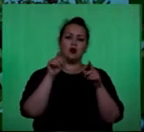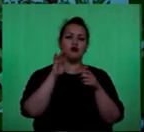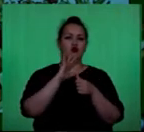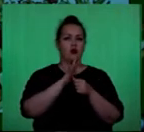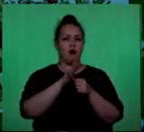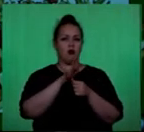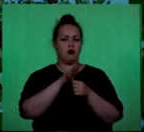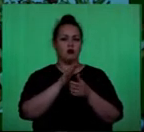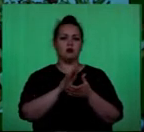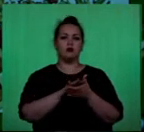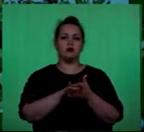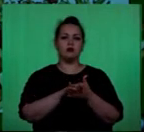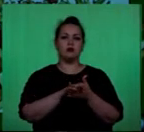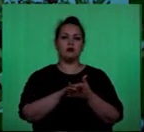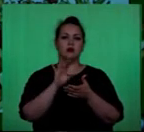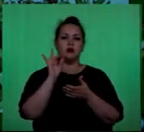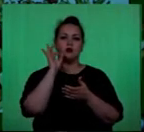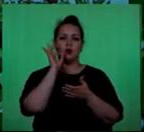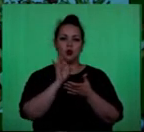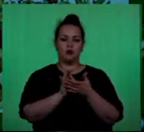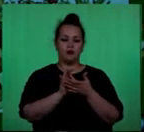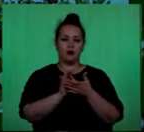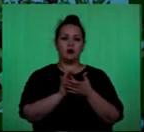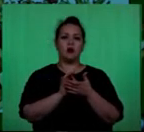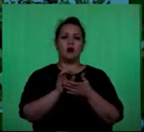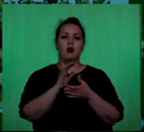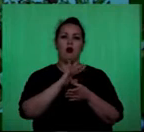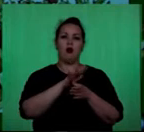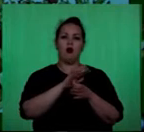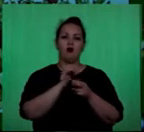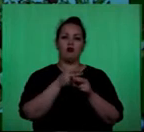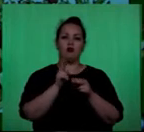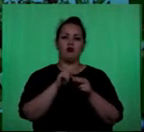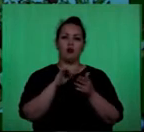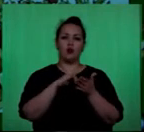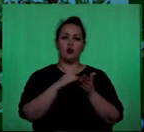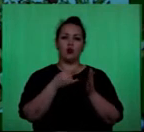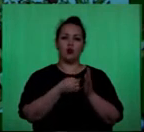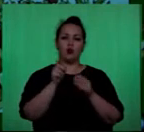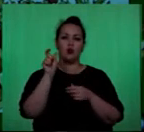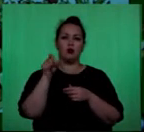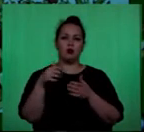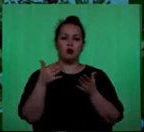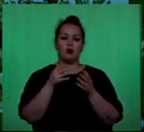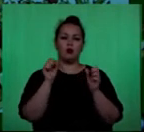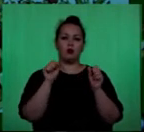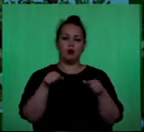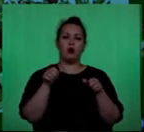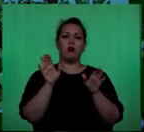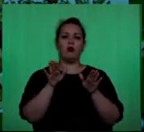и вы ответили карлосон это толстый человечек который умеет летать